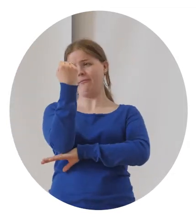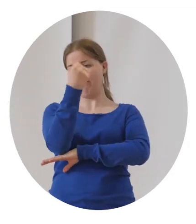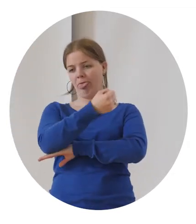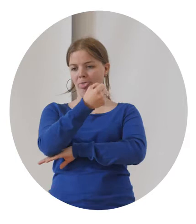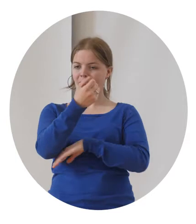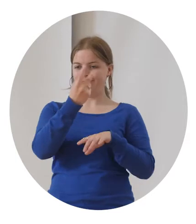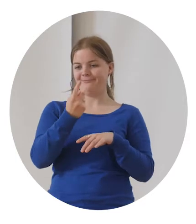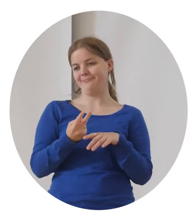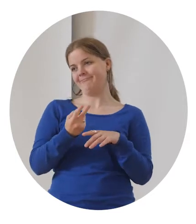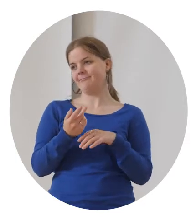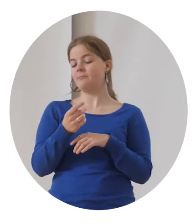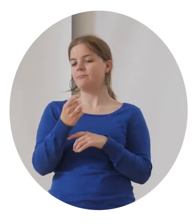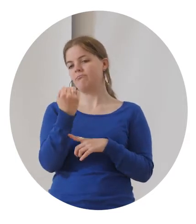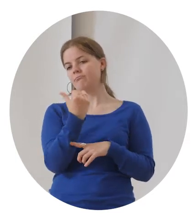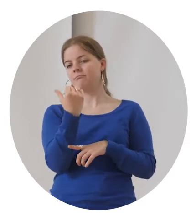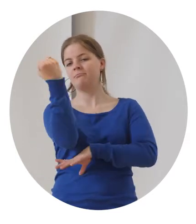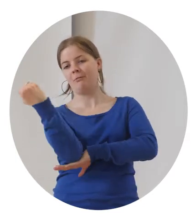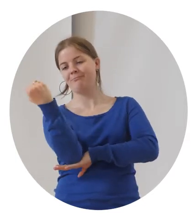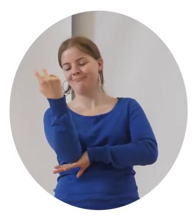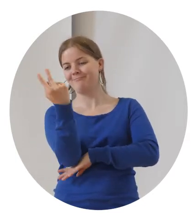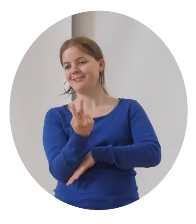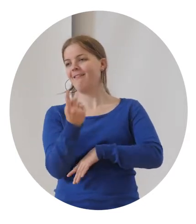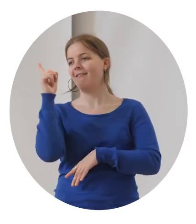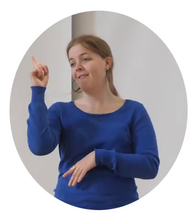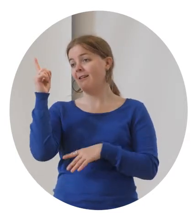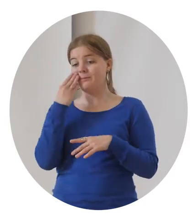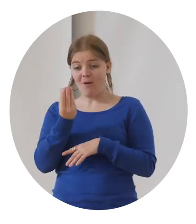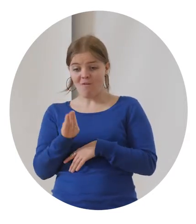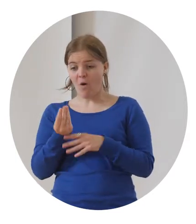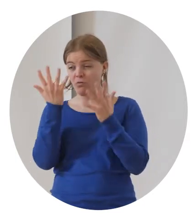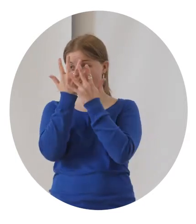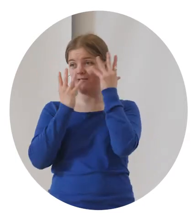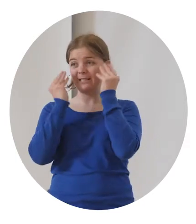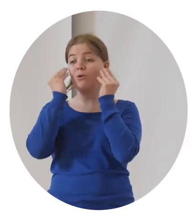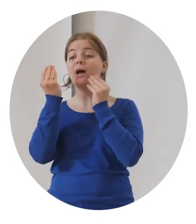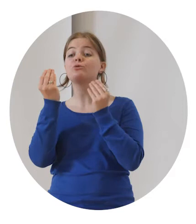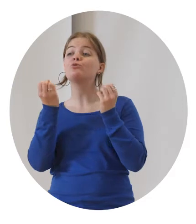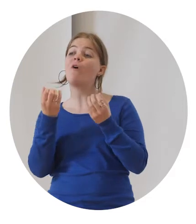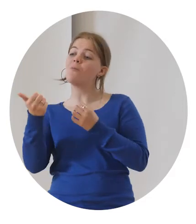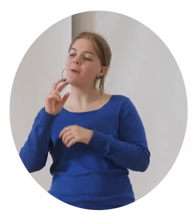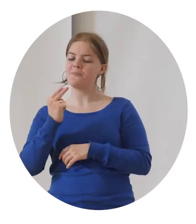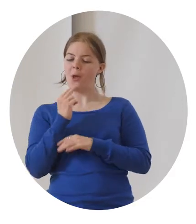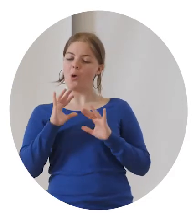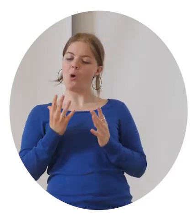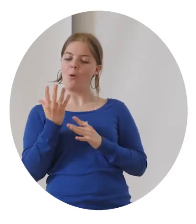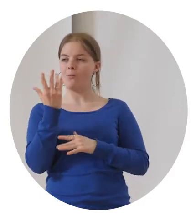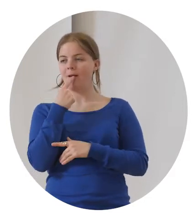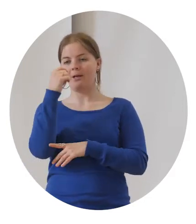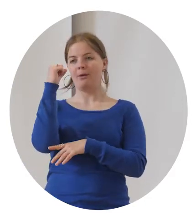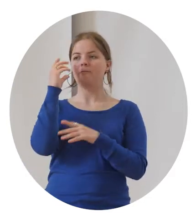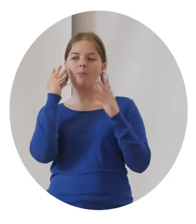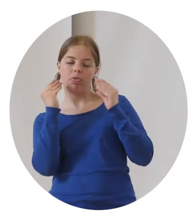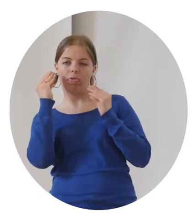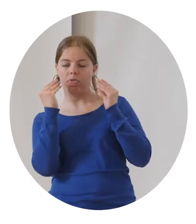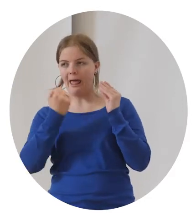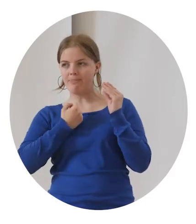Sylvie. Effectivement, les enfants atteints qui ont une atteinte vestibulaire se représentent souvent penchés du côté de leur atteinte au niveau